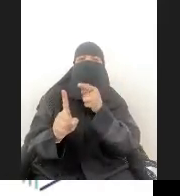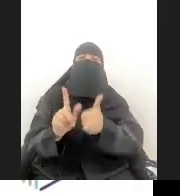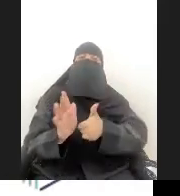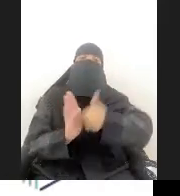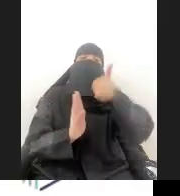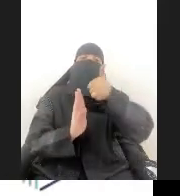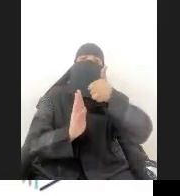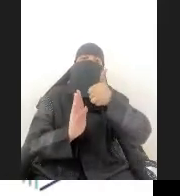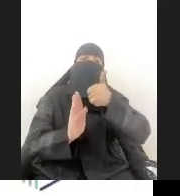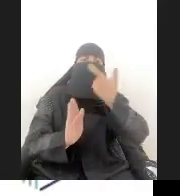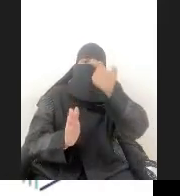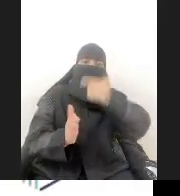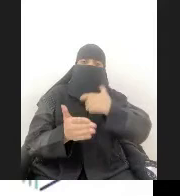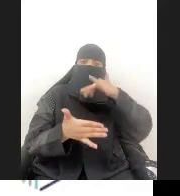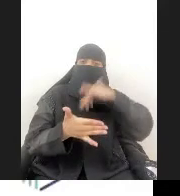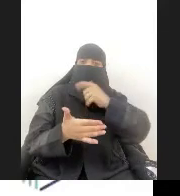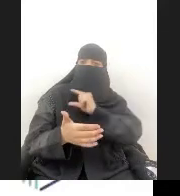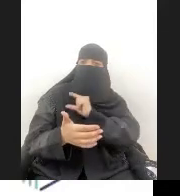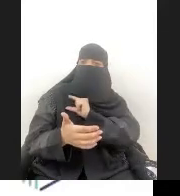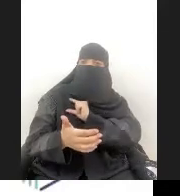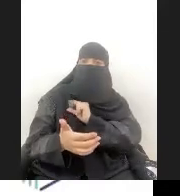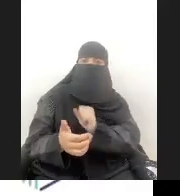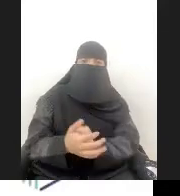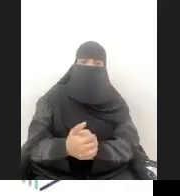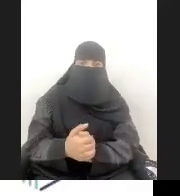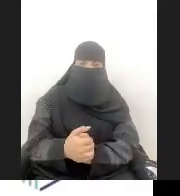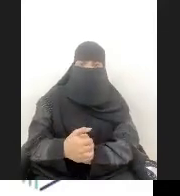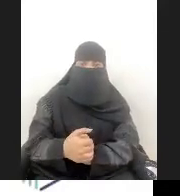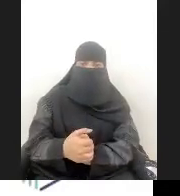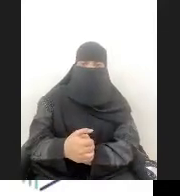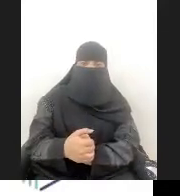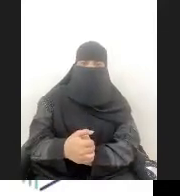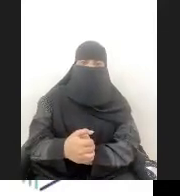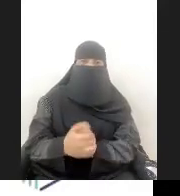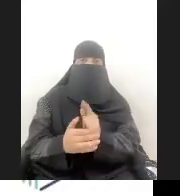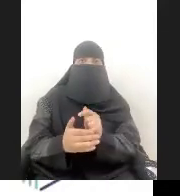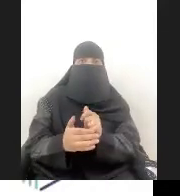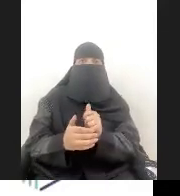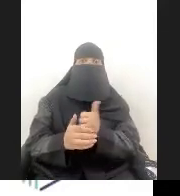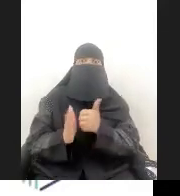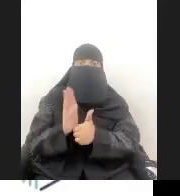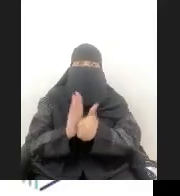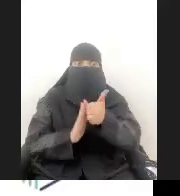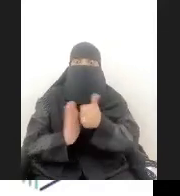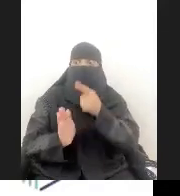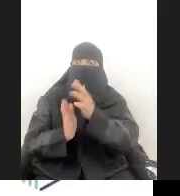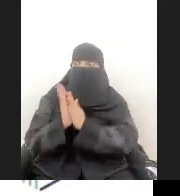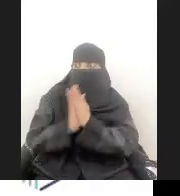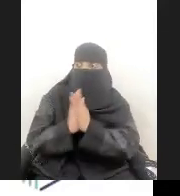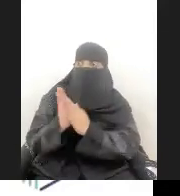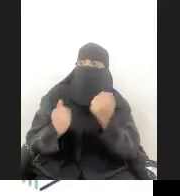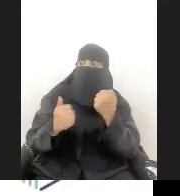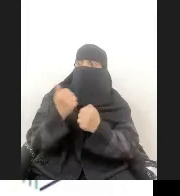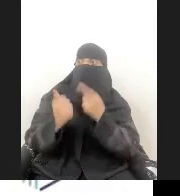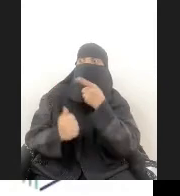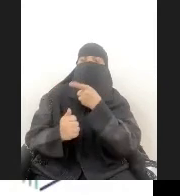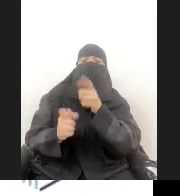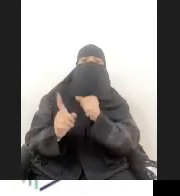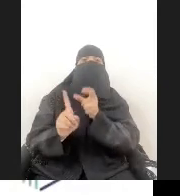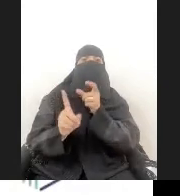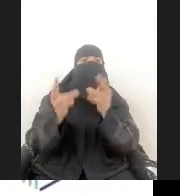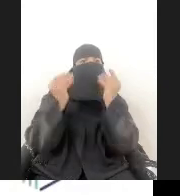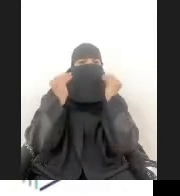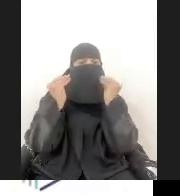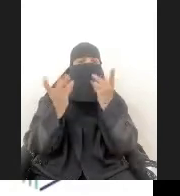المتعلم. كذلك يشجع المعلمين على المضي قدما في خطوات التصميم التعليمي، ويساعدهم كذلك